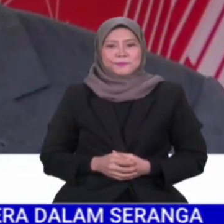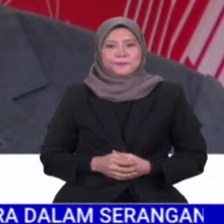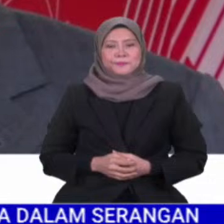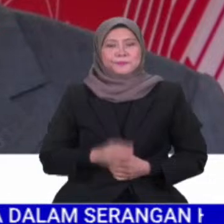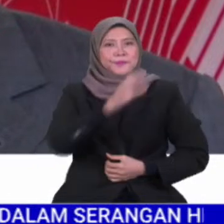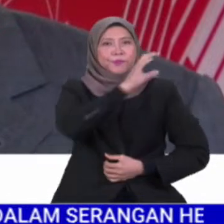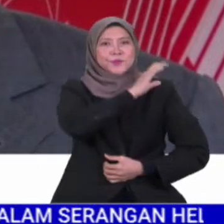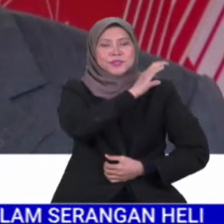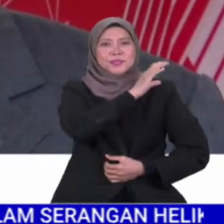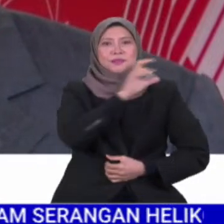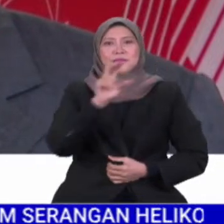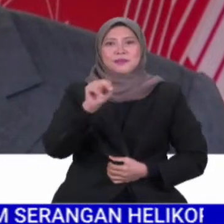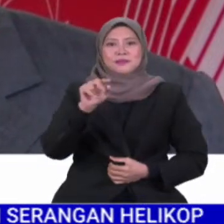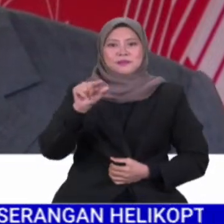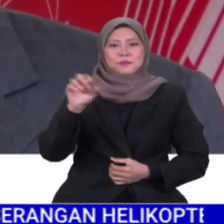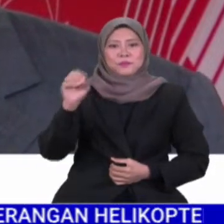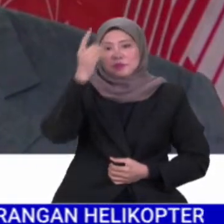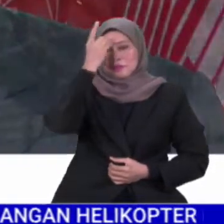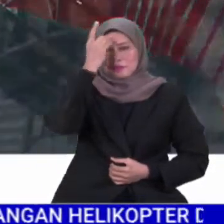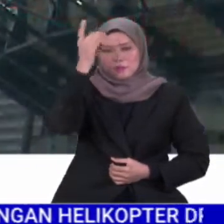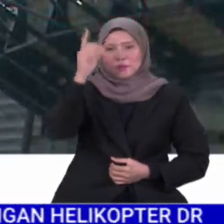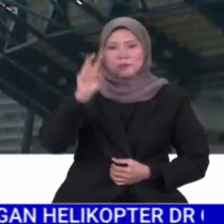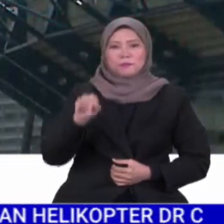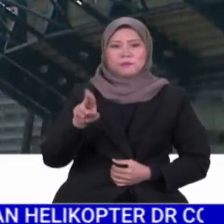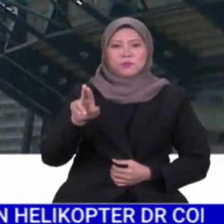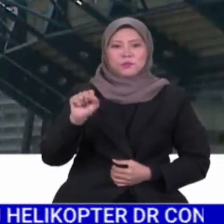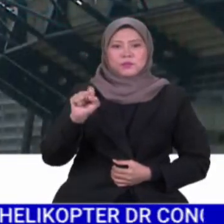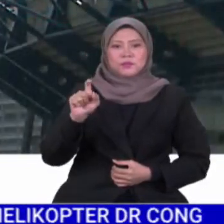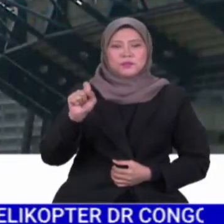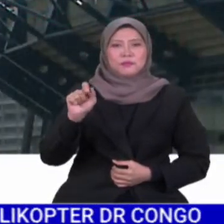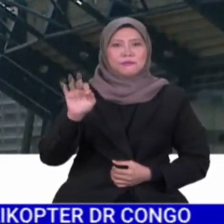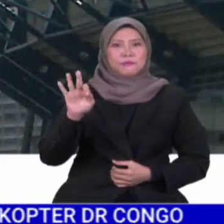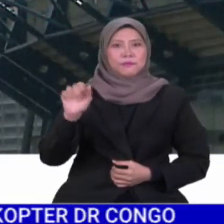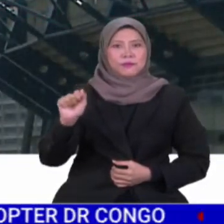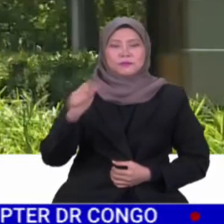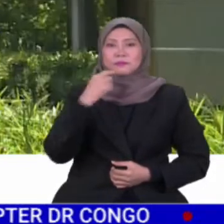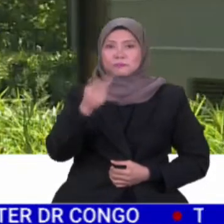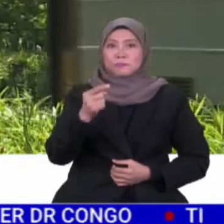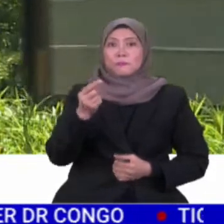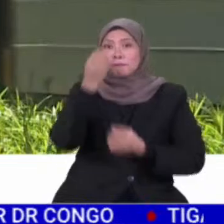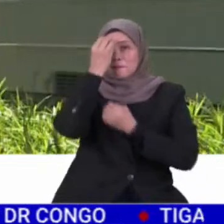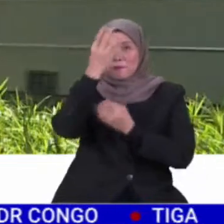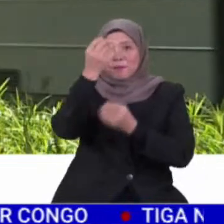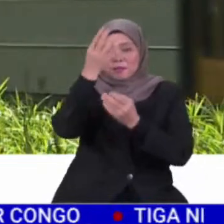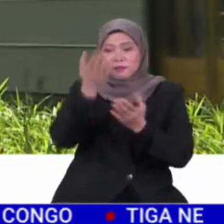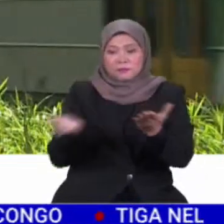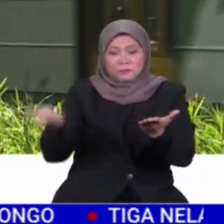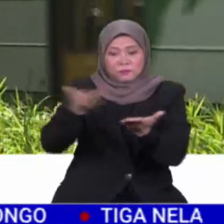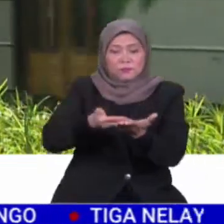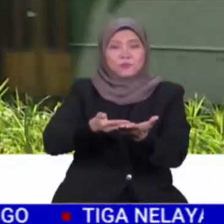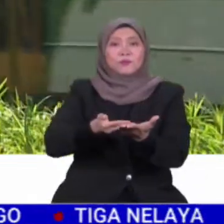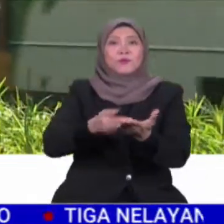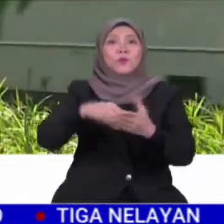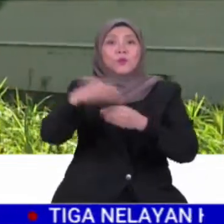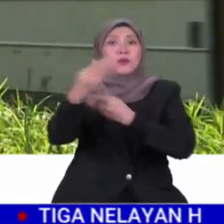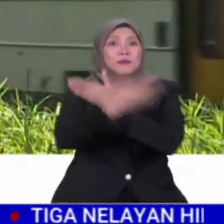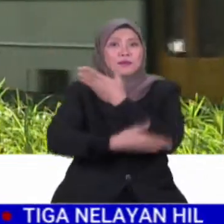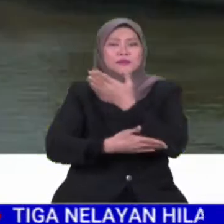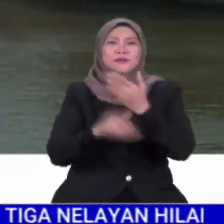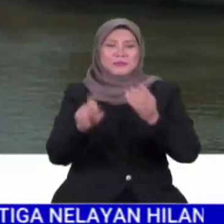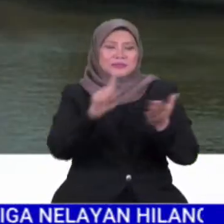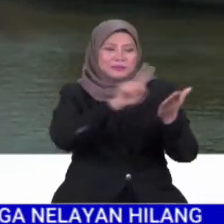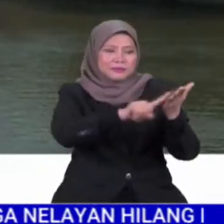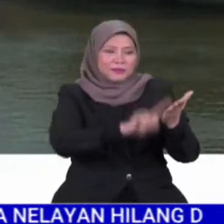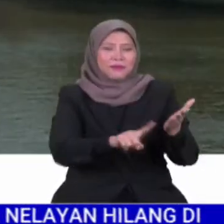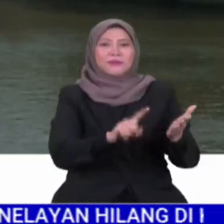Menurut Pengerusi Pertubuhan Bukan Kerajaan Antarabangsa, Dato' Dr. Mustafa Ahmad Marikan, maklumat mengenai tawaran pekerjaan ke luar negara boleh dirujuk kepada Kementerian